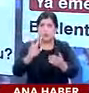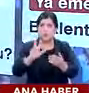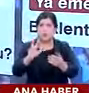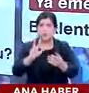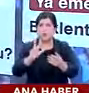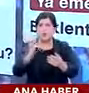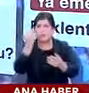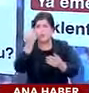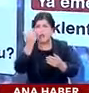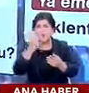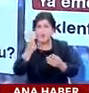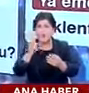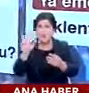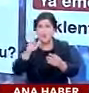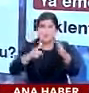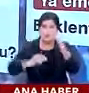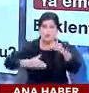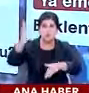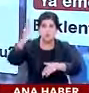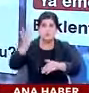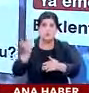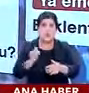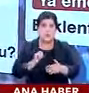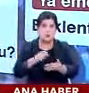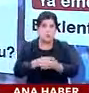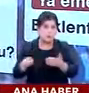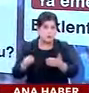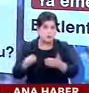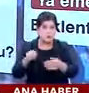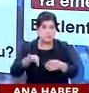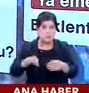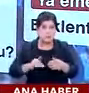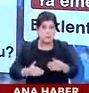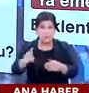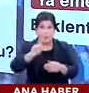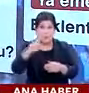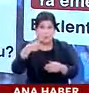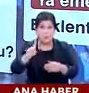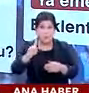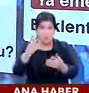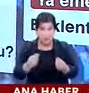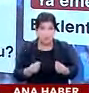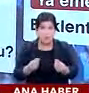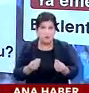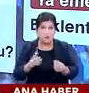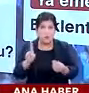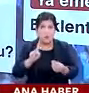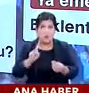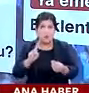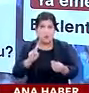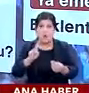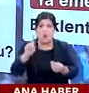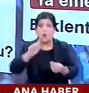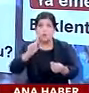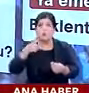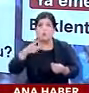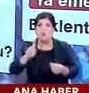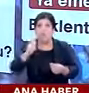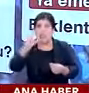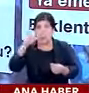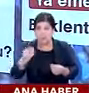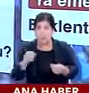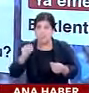TL'ye çıktı asgari ücrette en az 10.000 TL olur mu evet 10.000 ve olur Nasıl olur şu